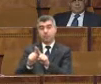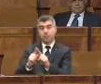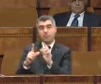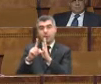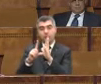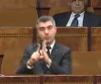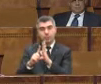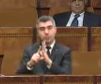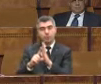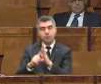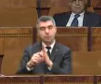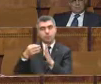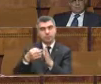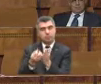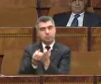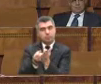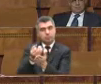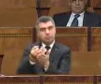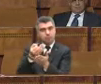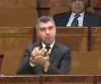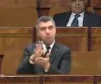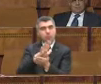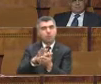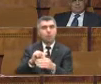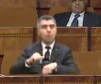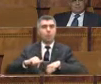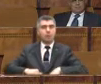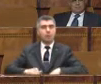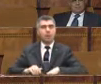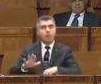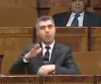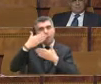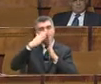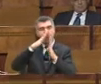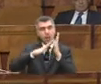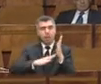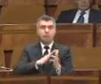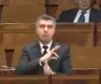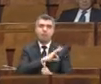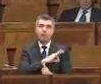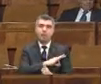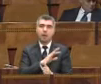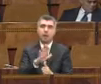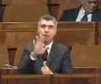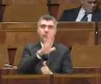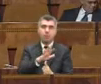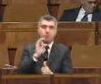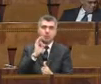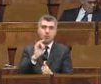بسطه وتطبيقه من طرف كل الإدارات المغربية حتى يستفيد بلدنا من فترة